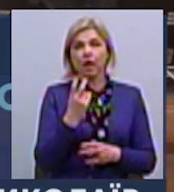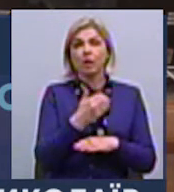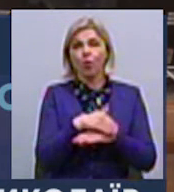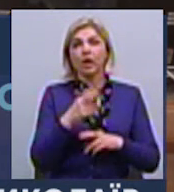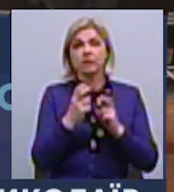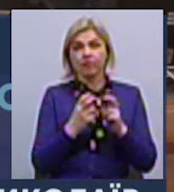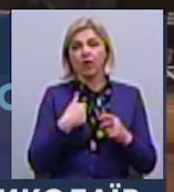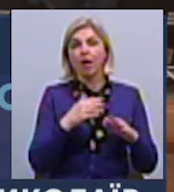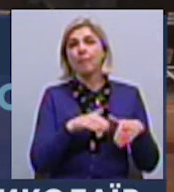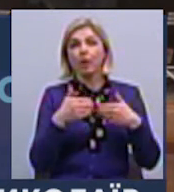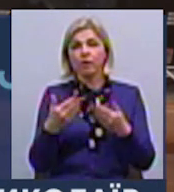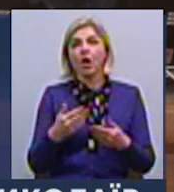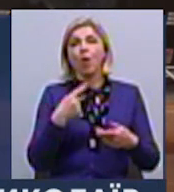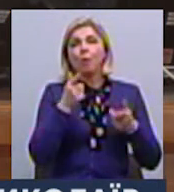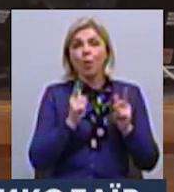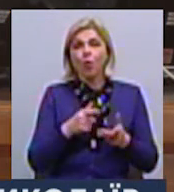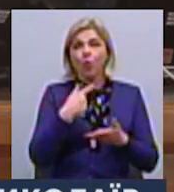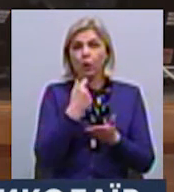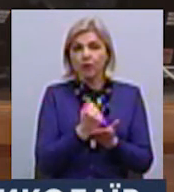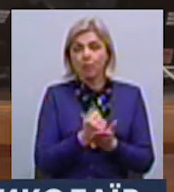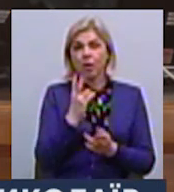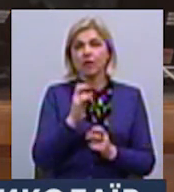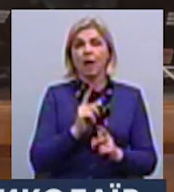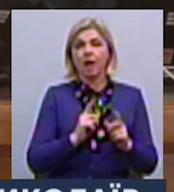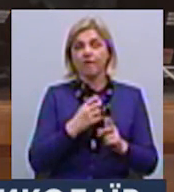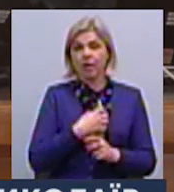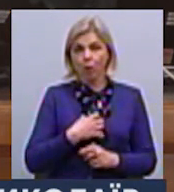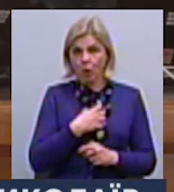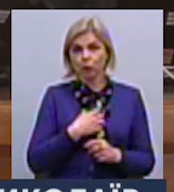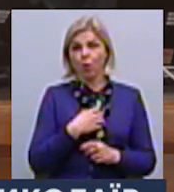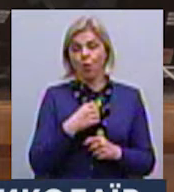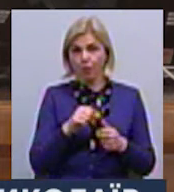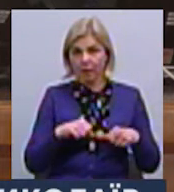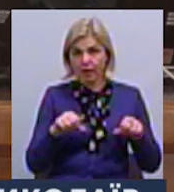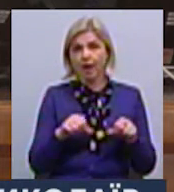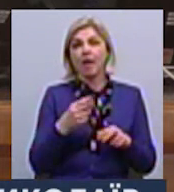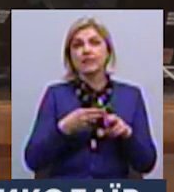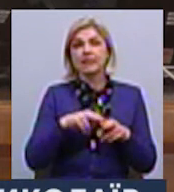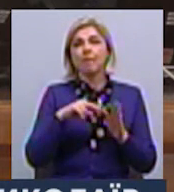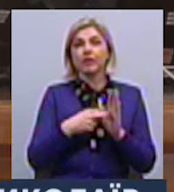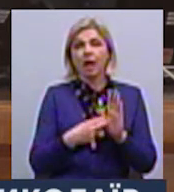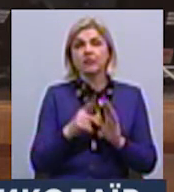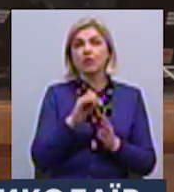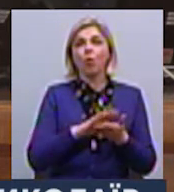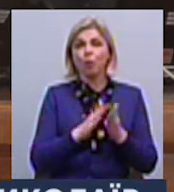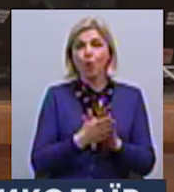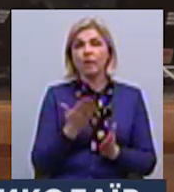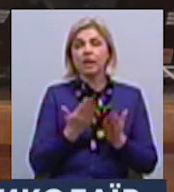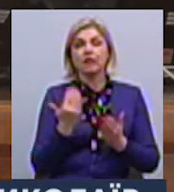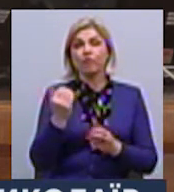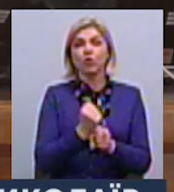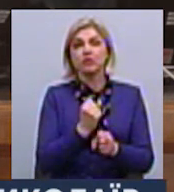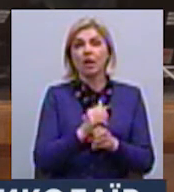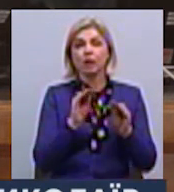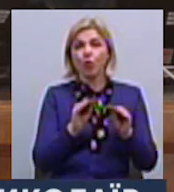ми погодимо на виконкомі цей детальний план територій за умови, якщо вони його розроблять